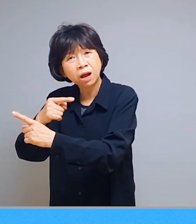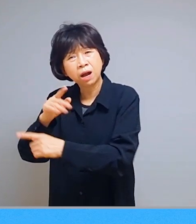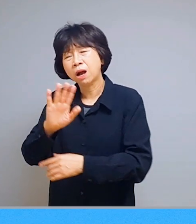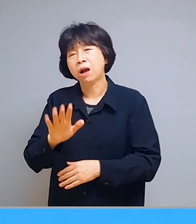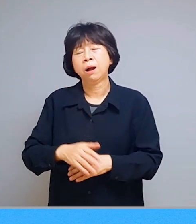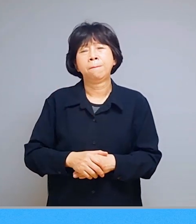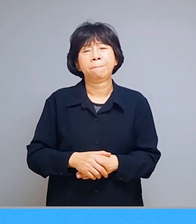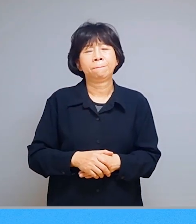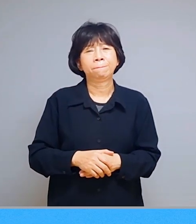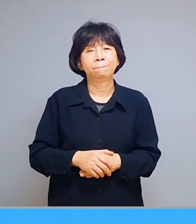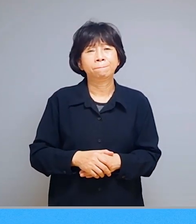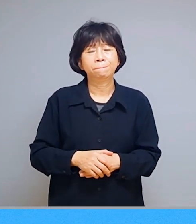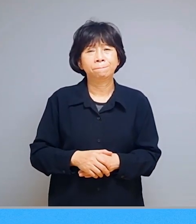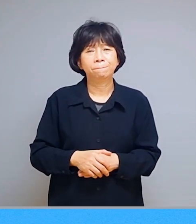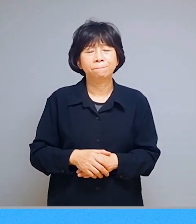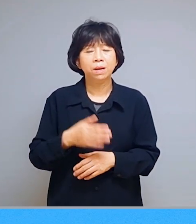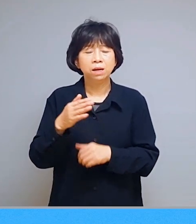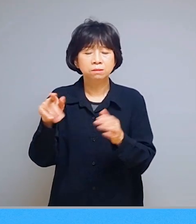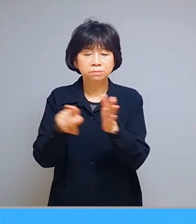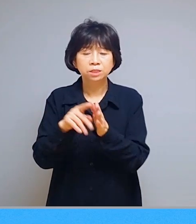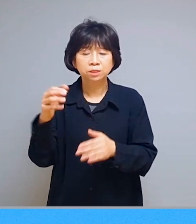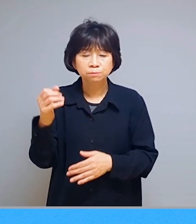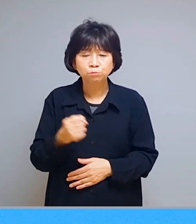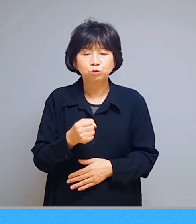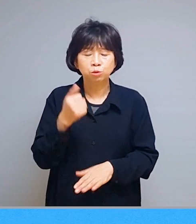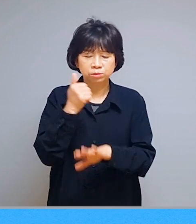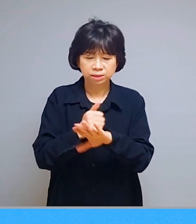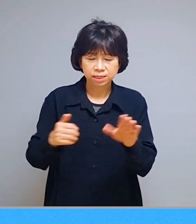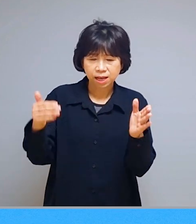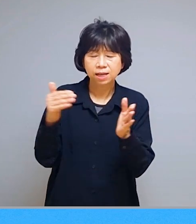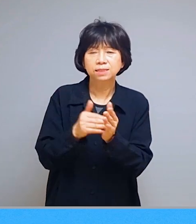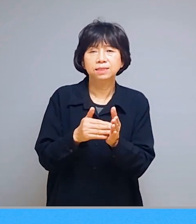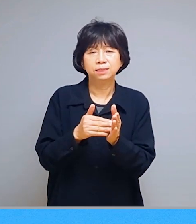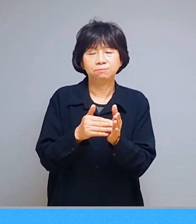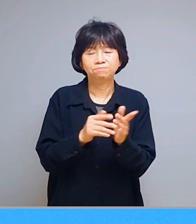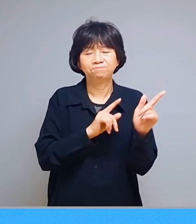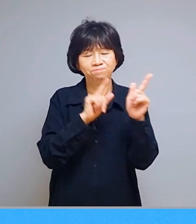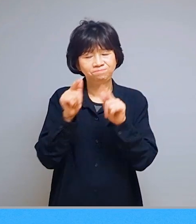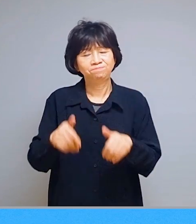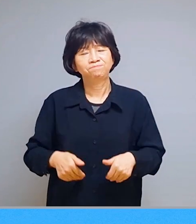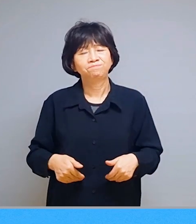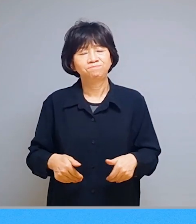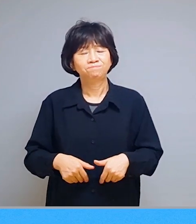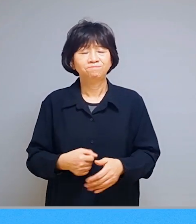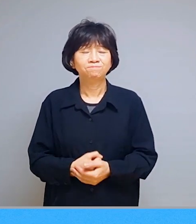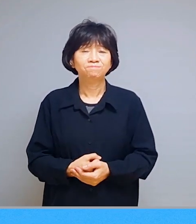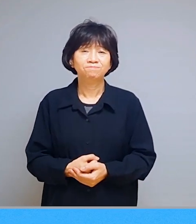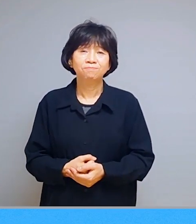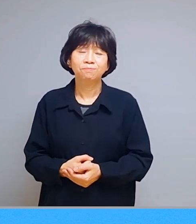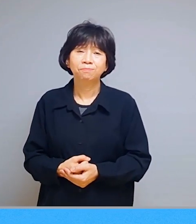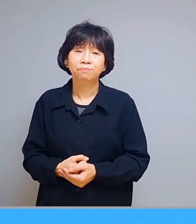로마까지 가야 했던 것처럼 우리는 믿음으로 끝까지 나아가야 하는 것입니다.